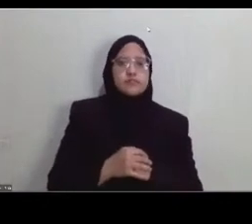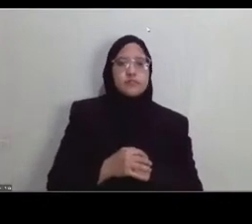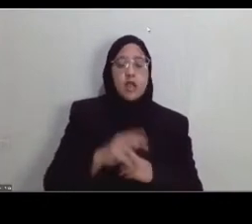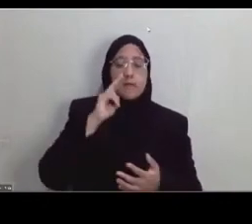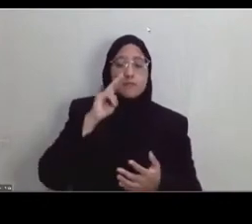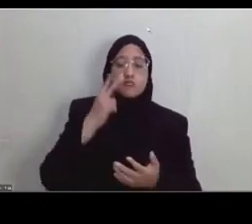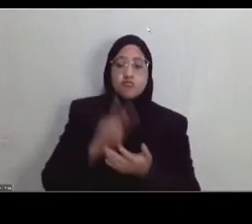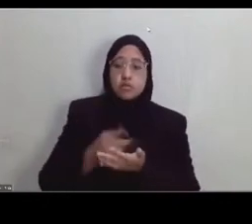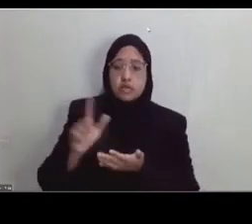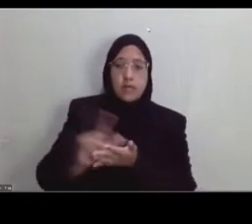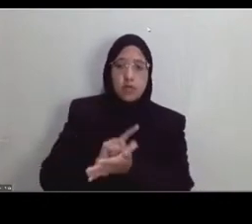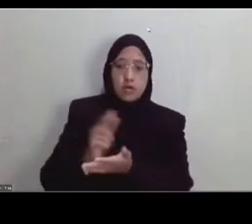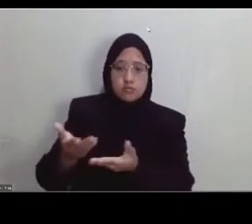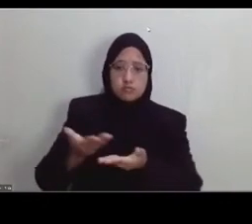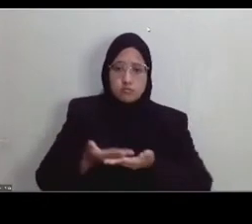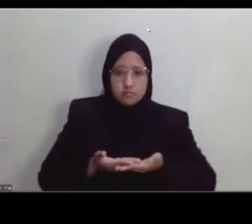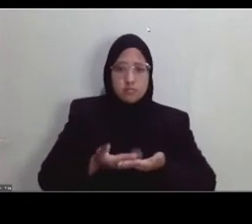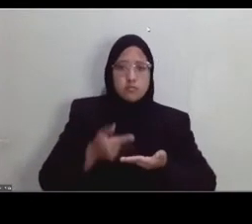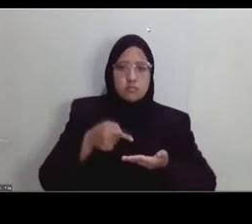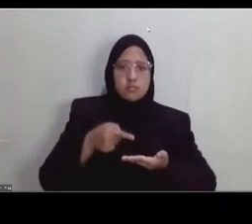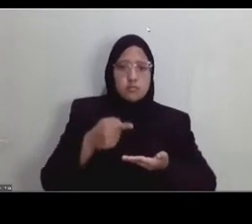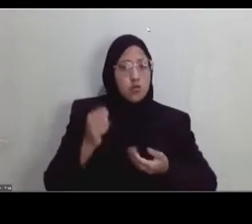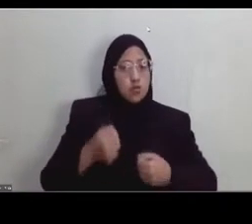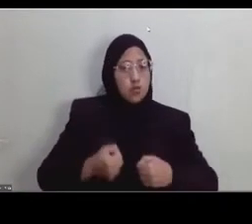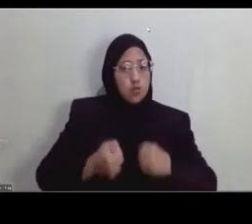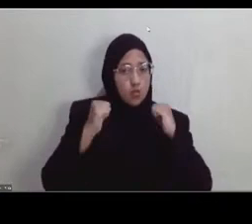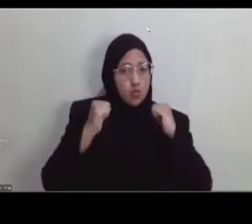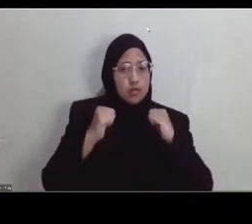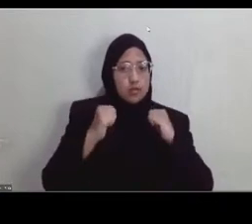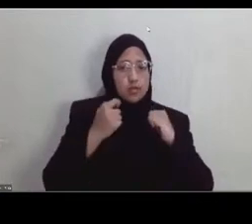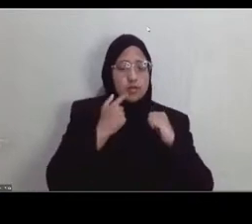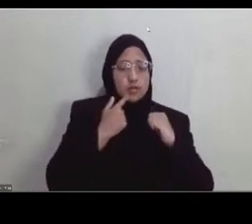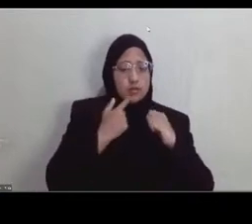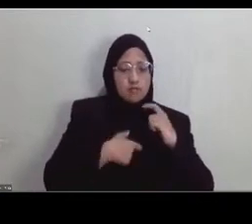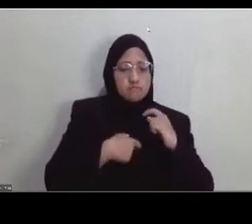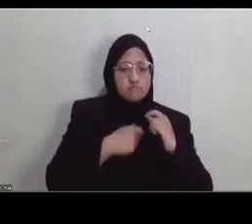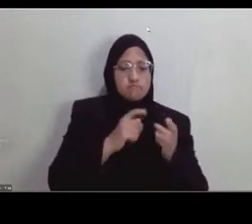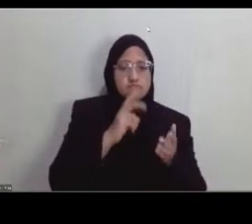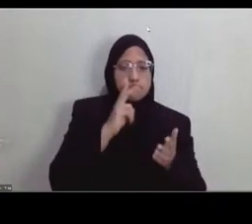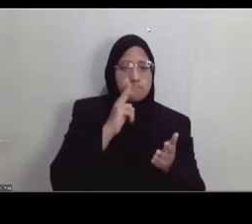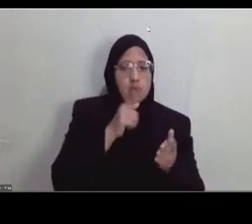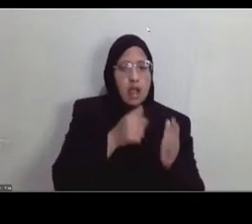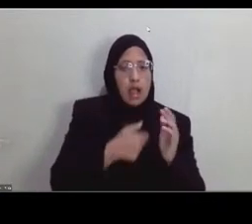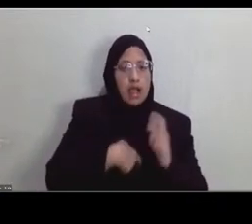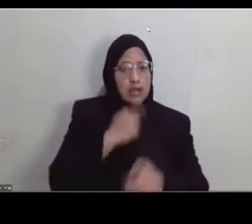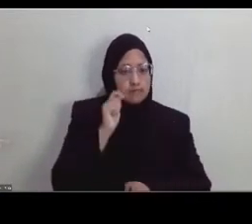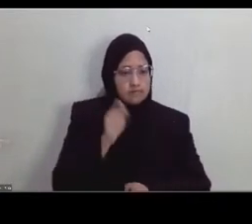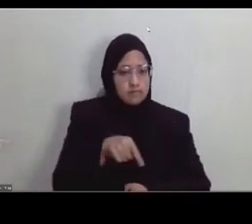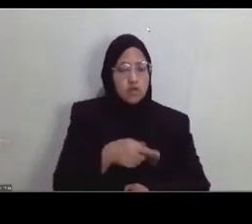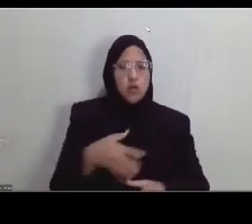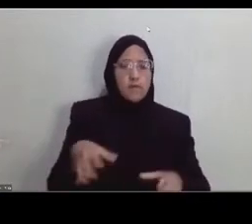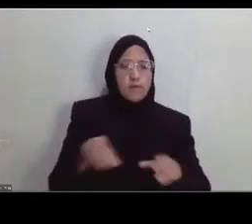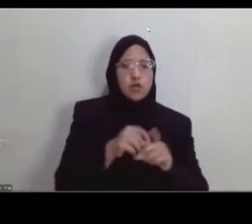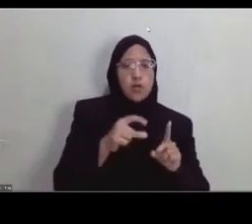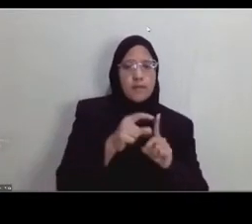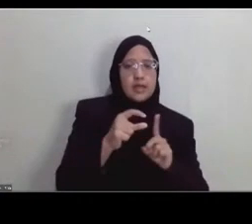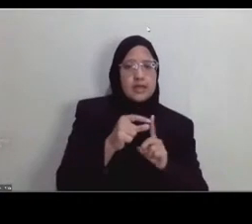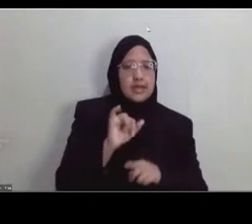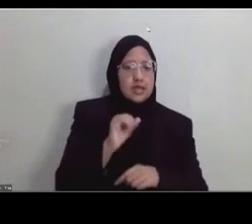terlapor dengan PDI Perjuangan terkait isu pcalonan Hakim terlapor sebagai wakil